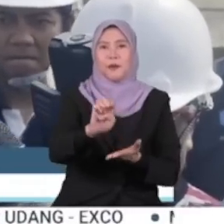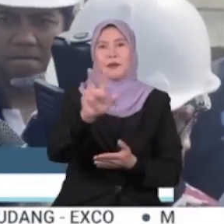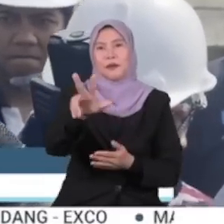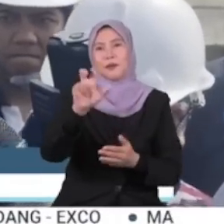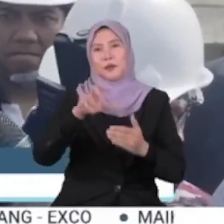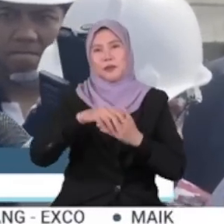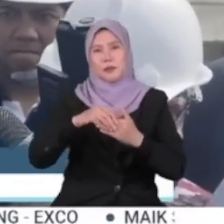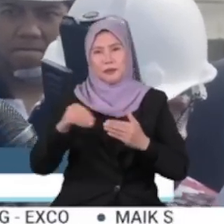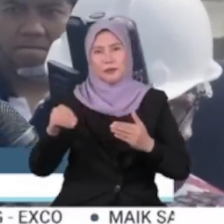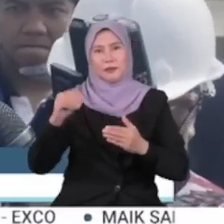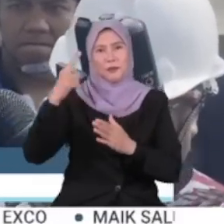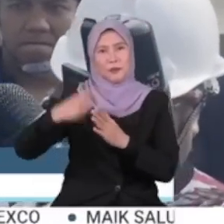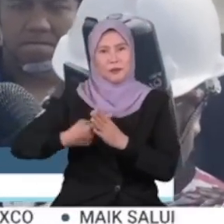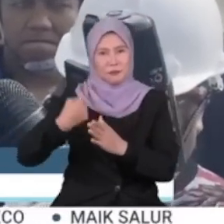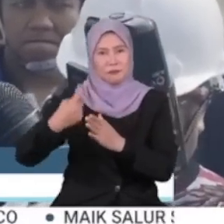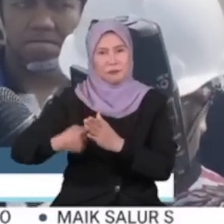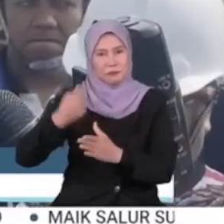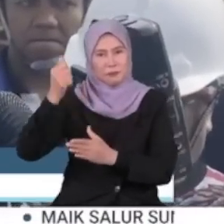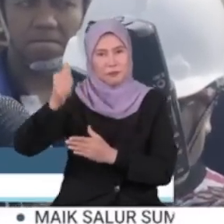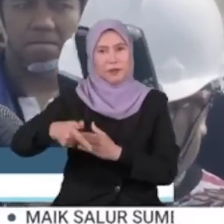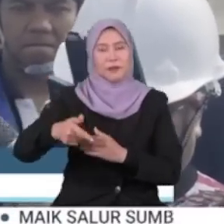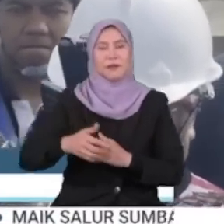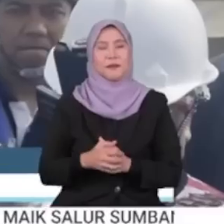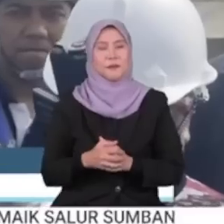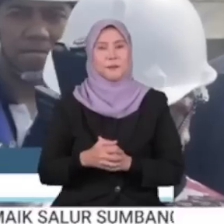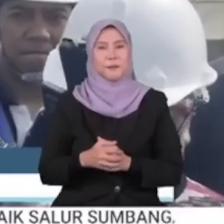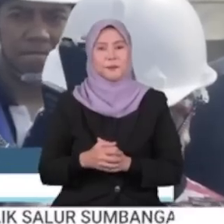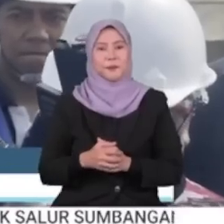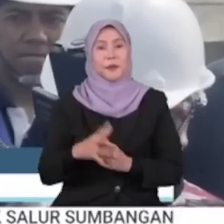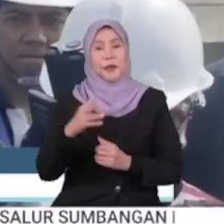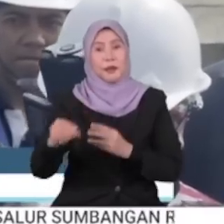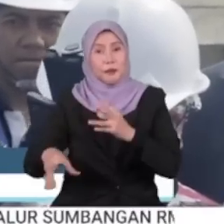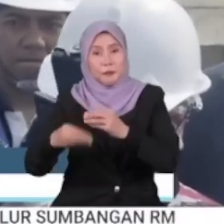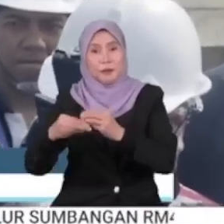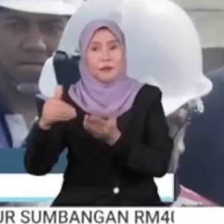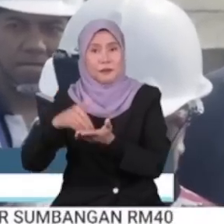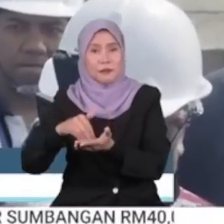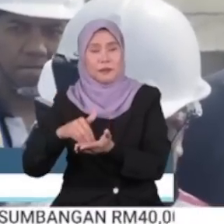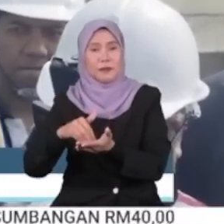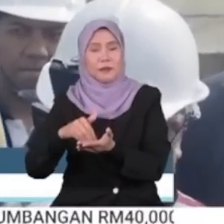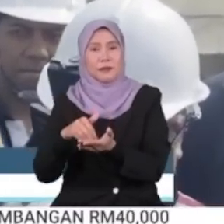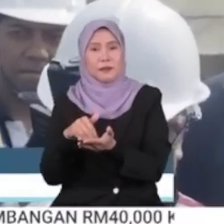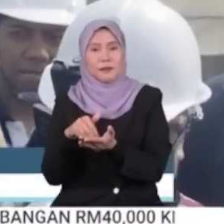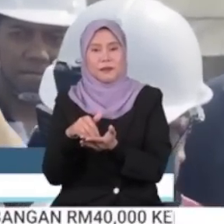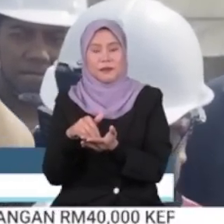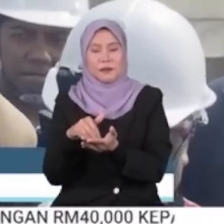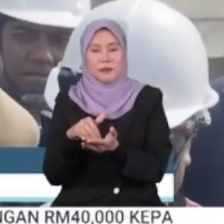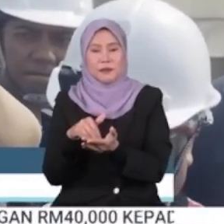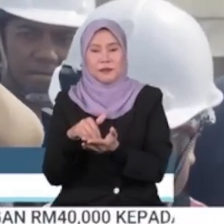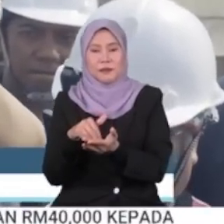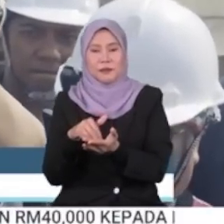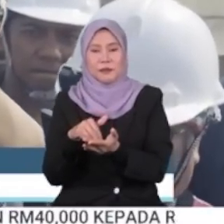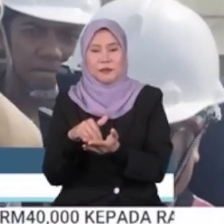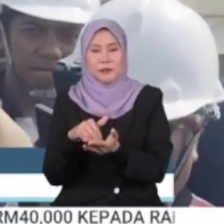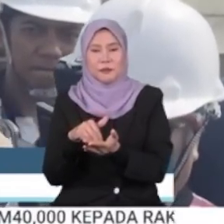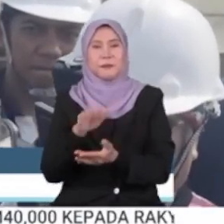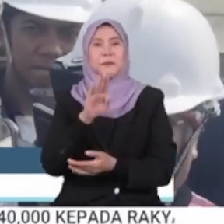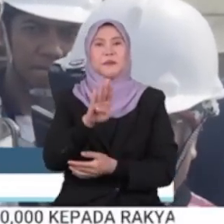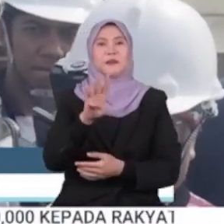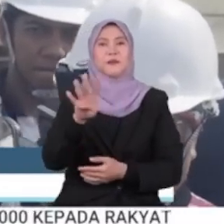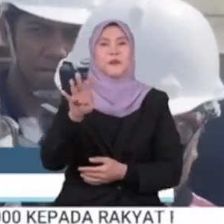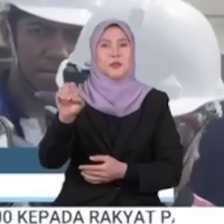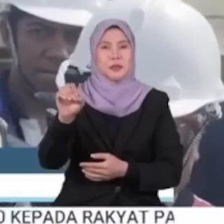RM300 sebulan. On top of bantuan sara hidup, mereka dapat lagi elah sara hidup. Itu untuk golongan nelayan